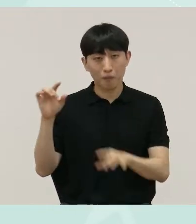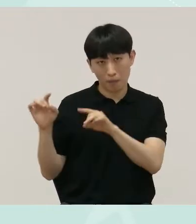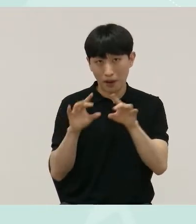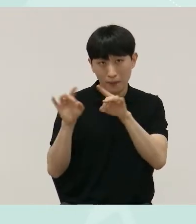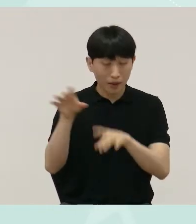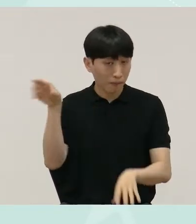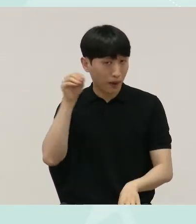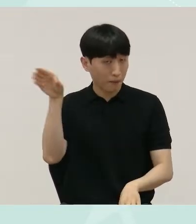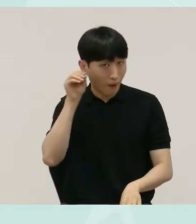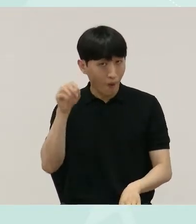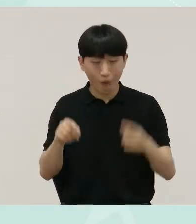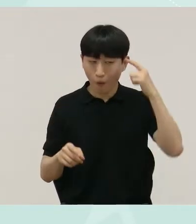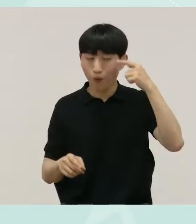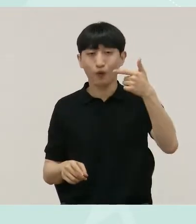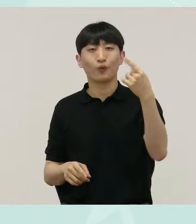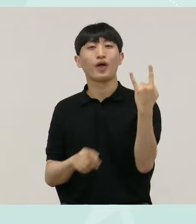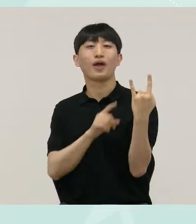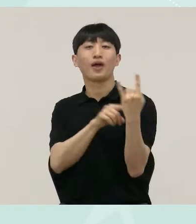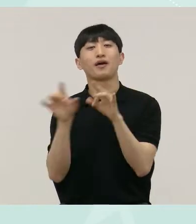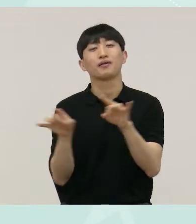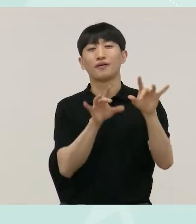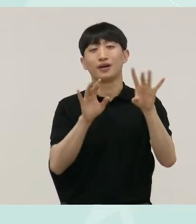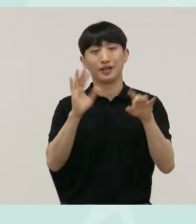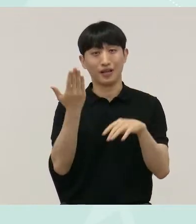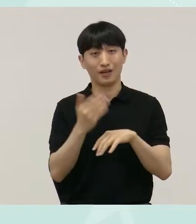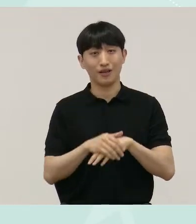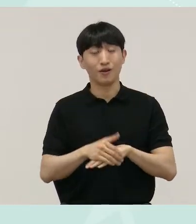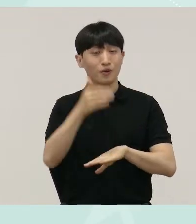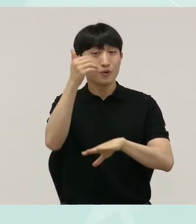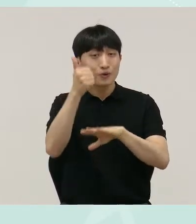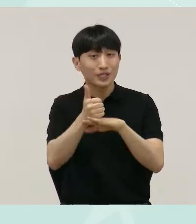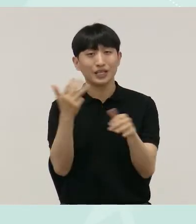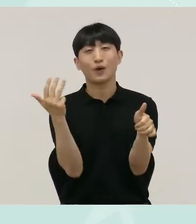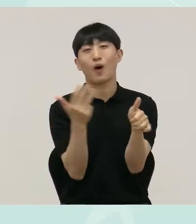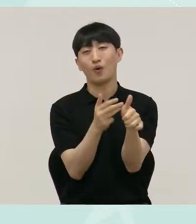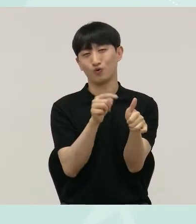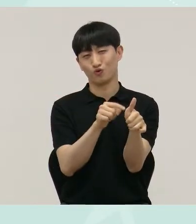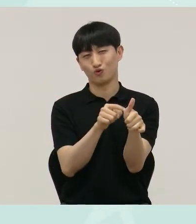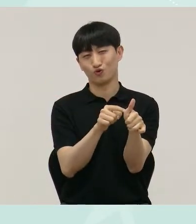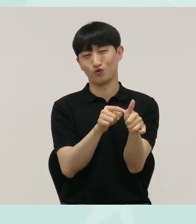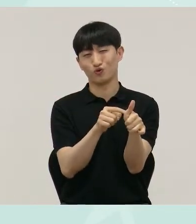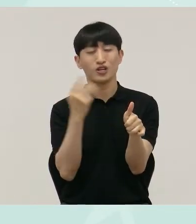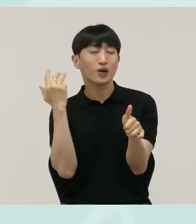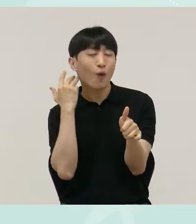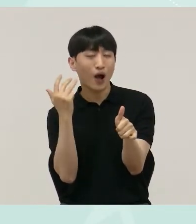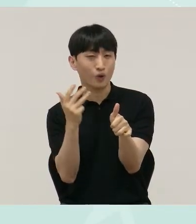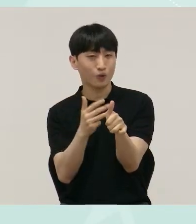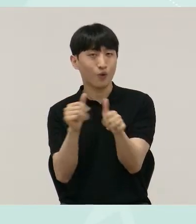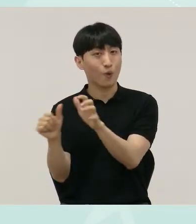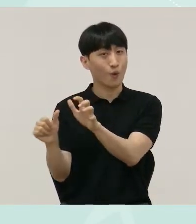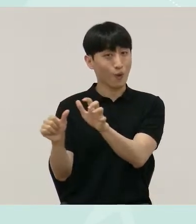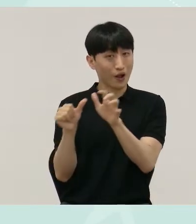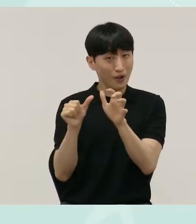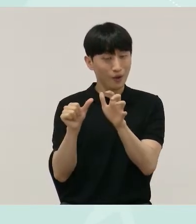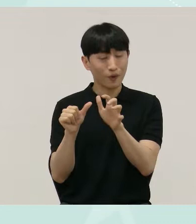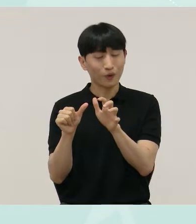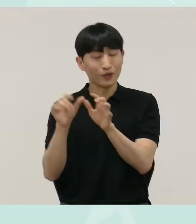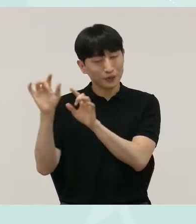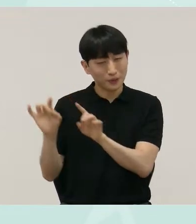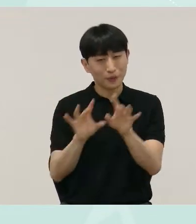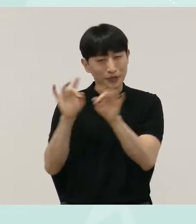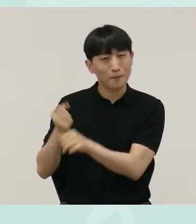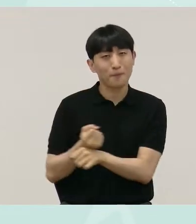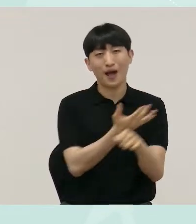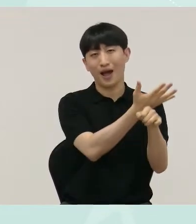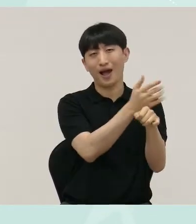뇌 쪽으로 소리를 전달하는 인공화호라고 하는 시스템을 활용해서 소리를 뇌로 전달하는 그런 것이